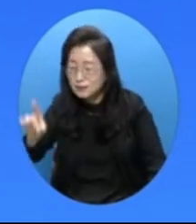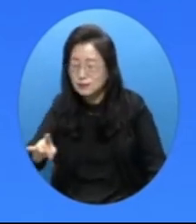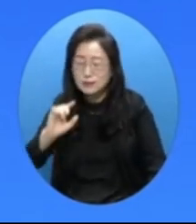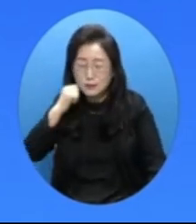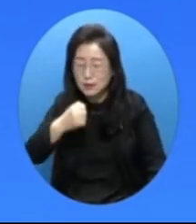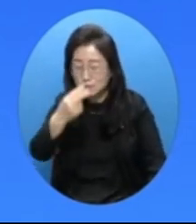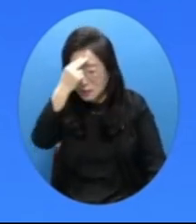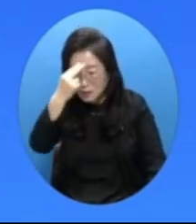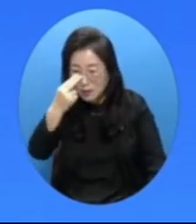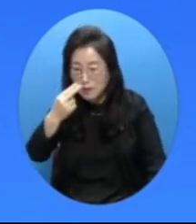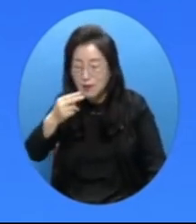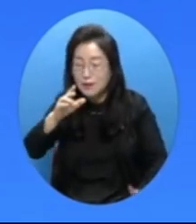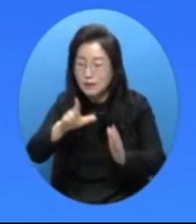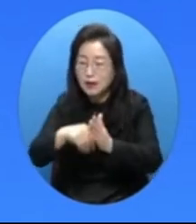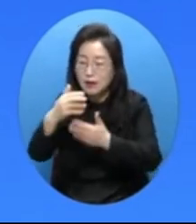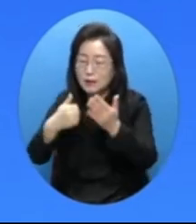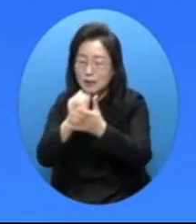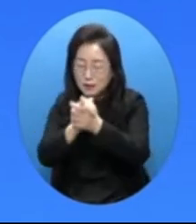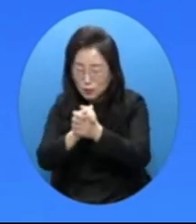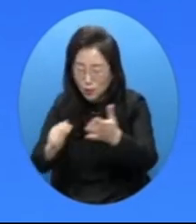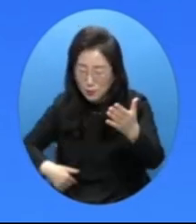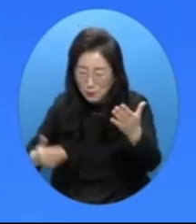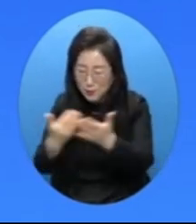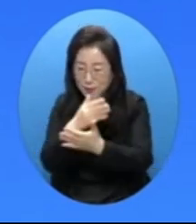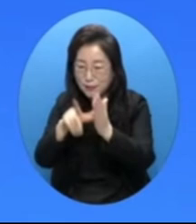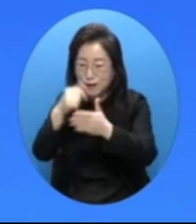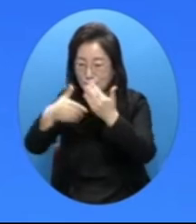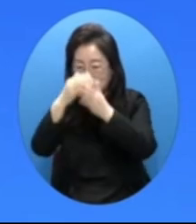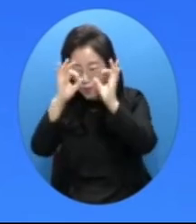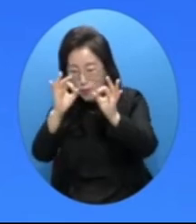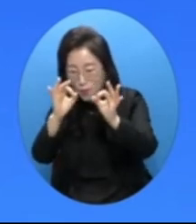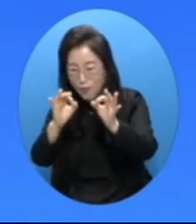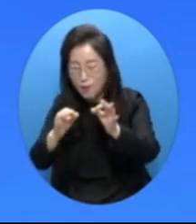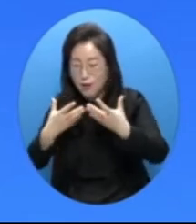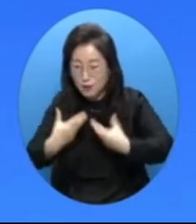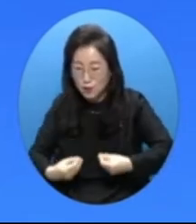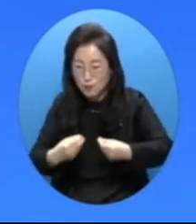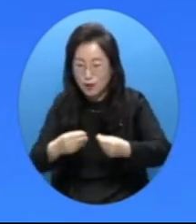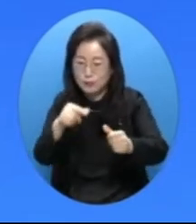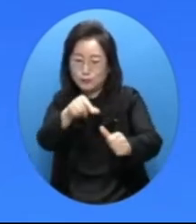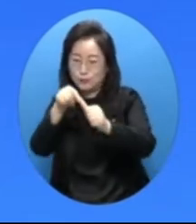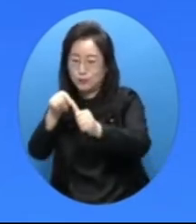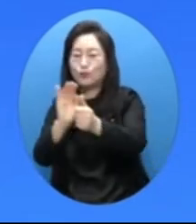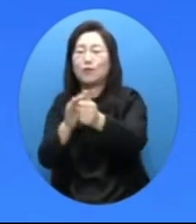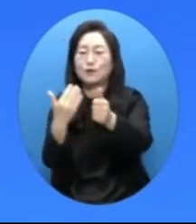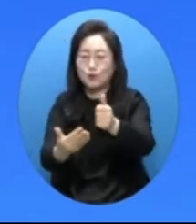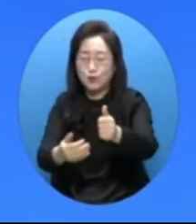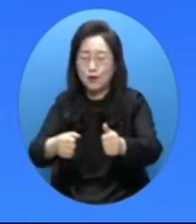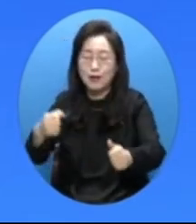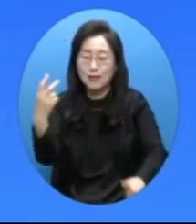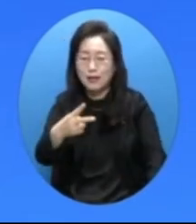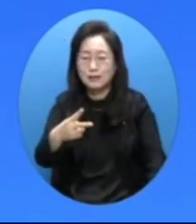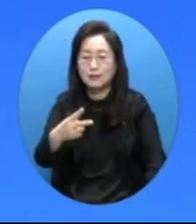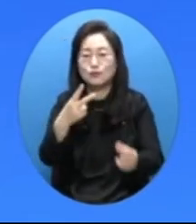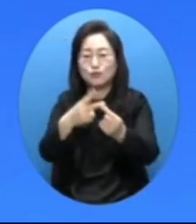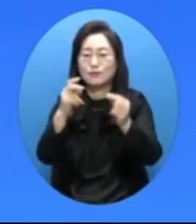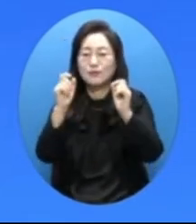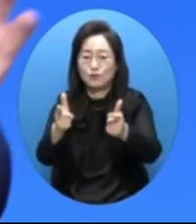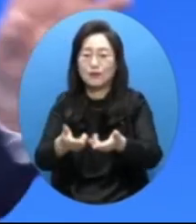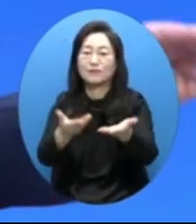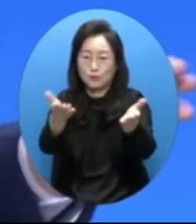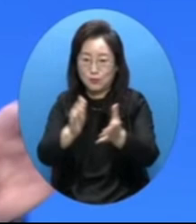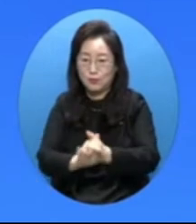주도하심을 간구하면 주님께서 우리를 그 절망에 대해서 일으켜 주실 것입니다 우리가 다시 두 번째 기회를 허락해 줄 것입니다